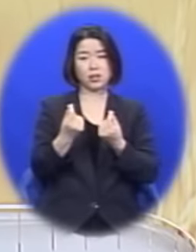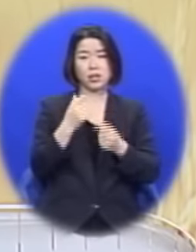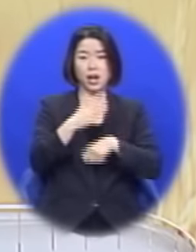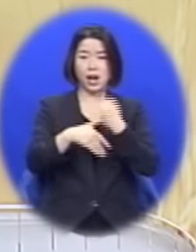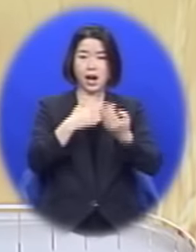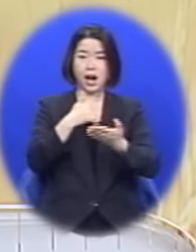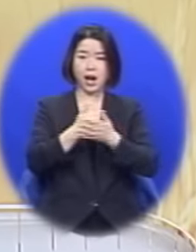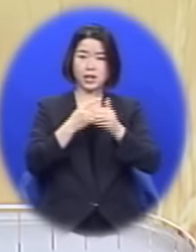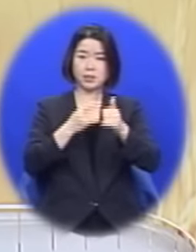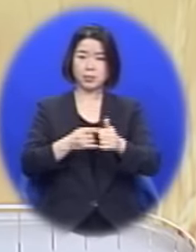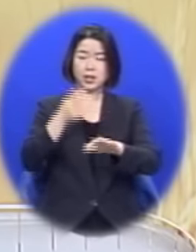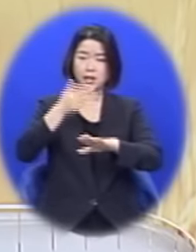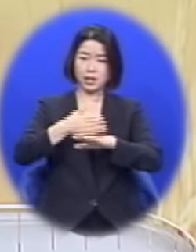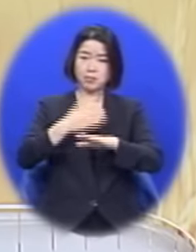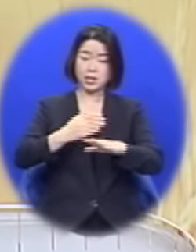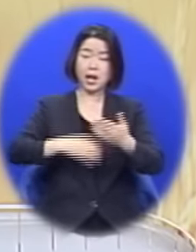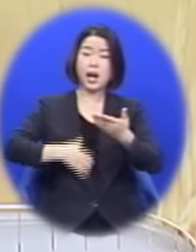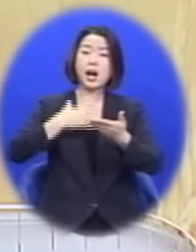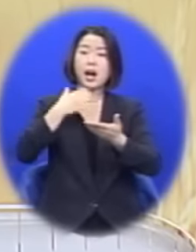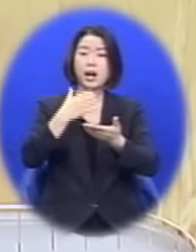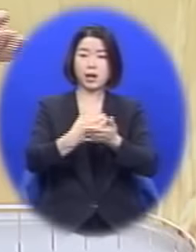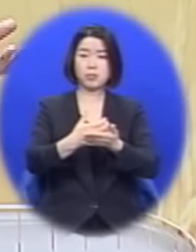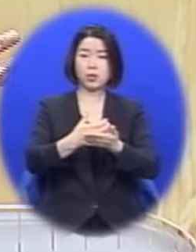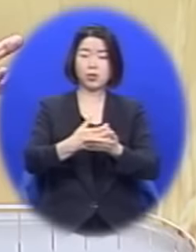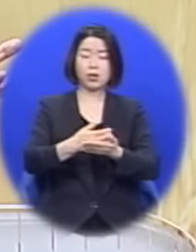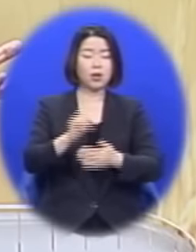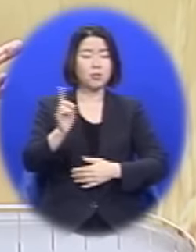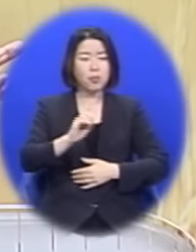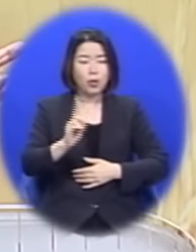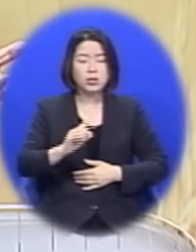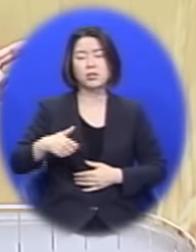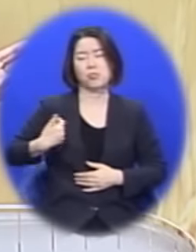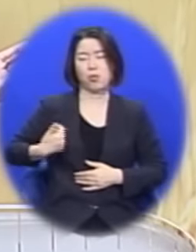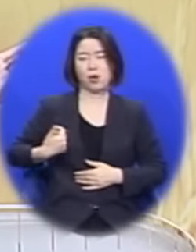하나님께 감사와 감격은 그게 뭔지도